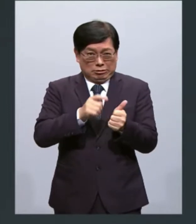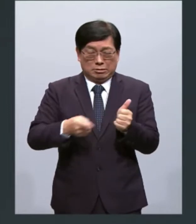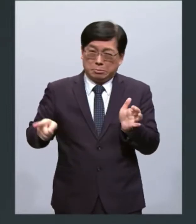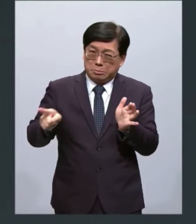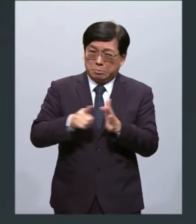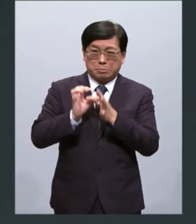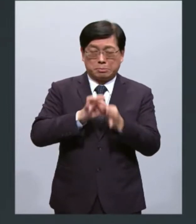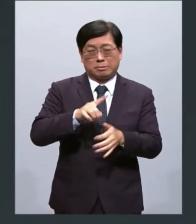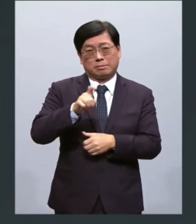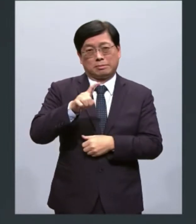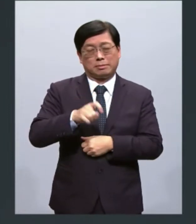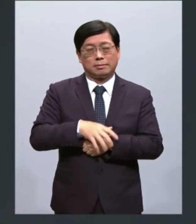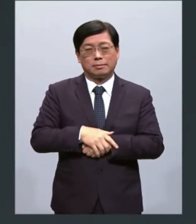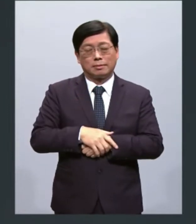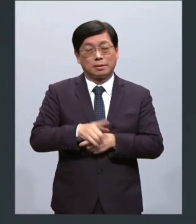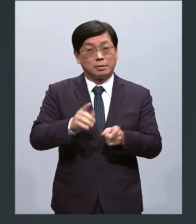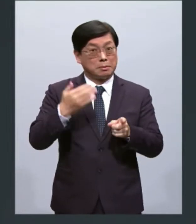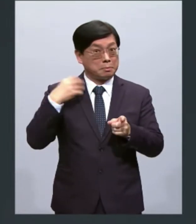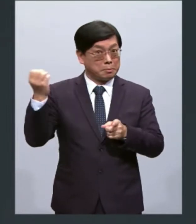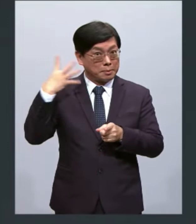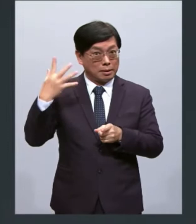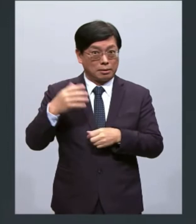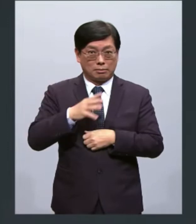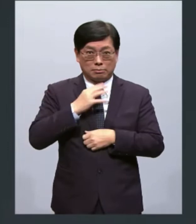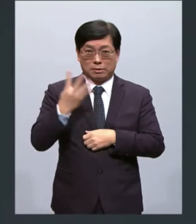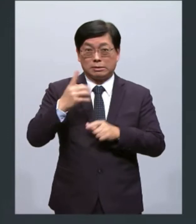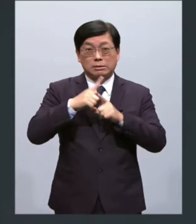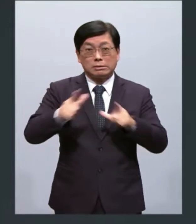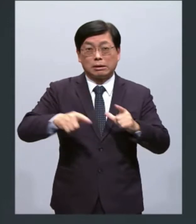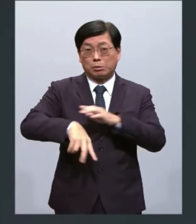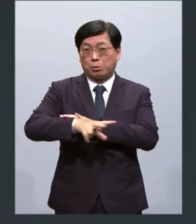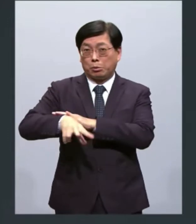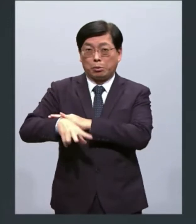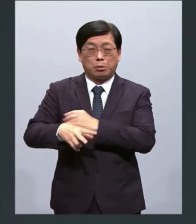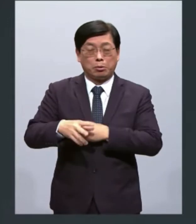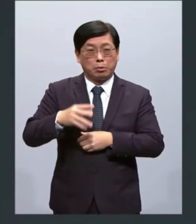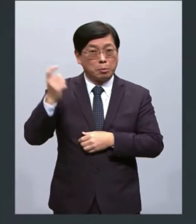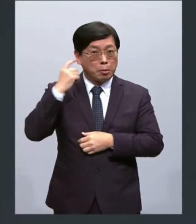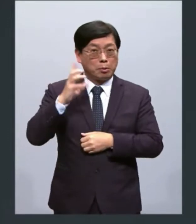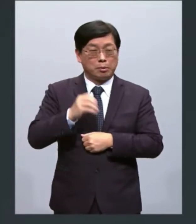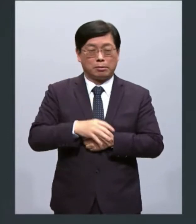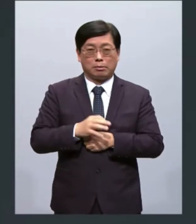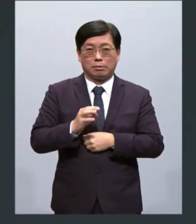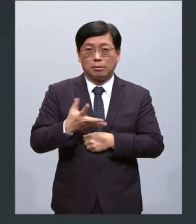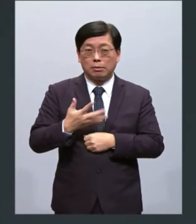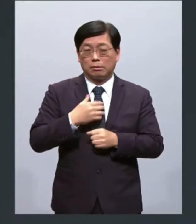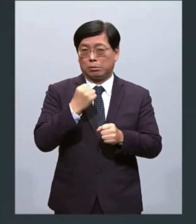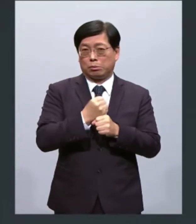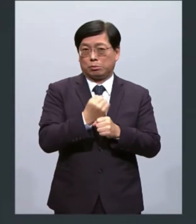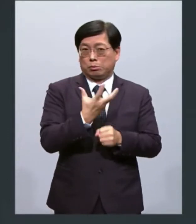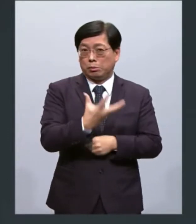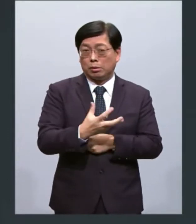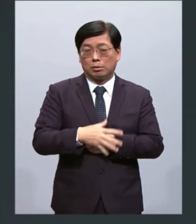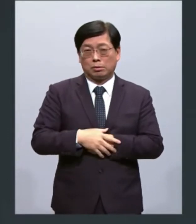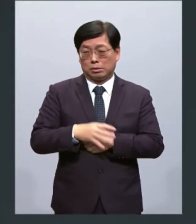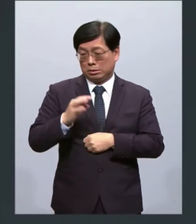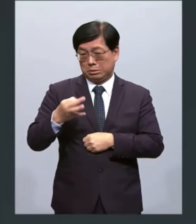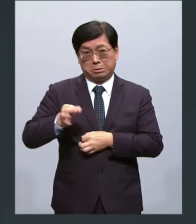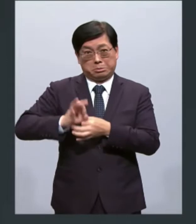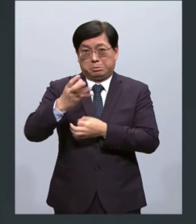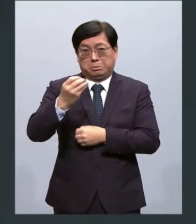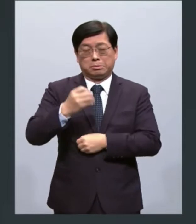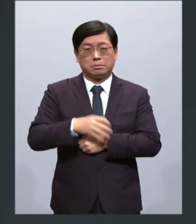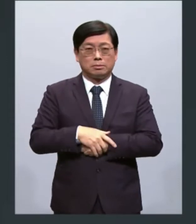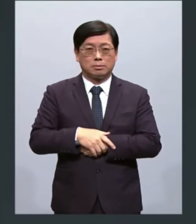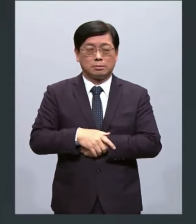下去。我想大家都听过所谓的四大皆空，因为工作比较多，钱没有比较多，所